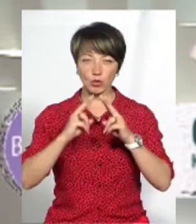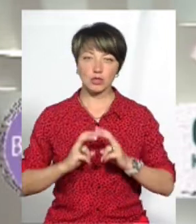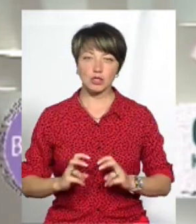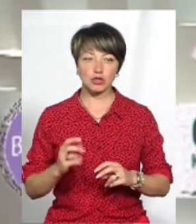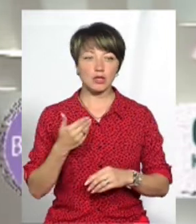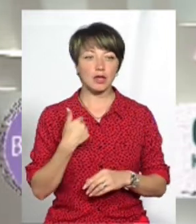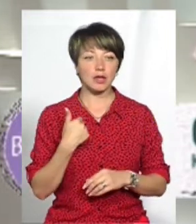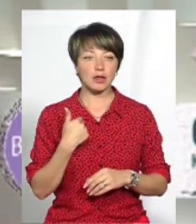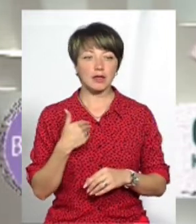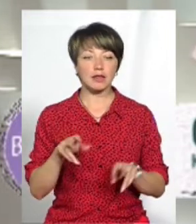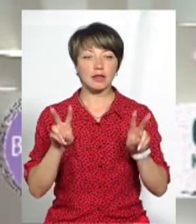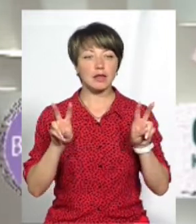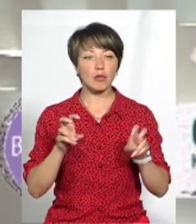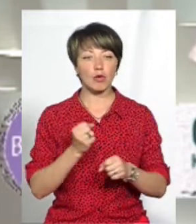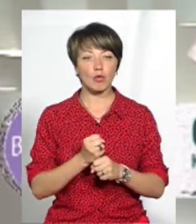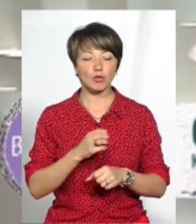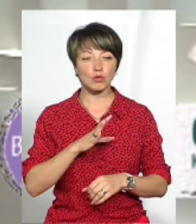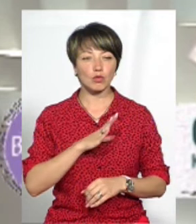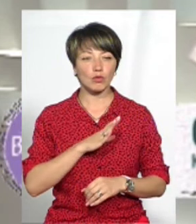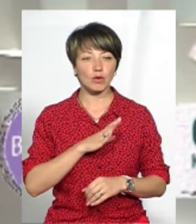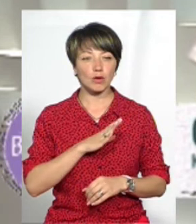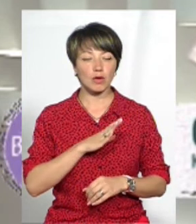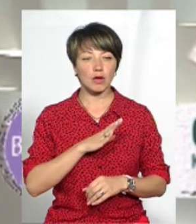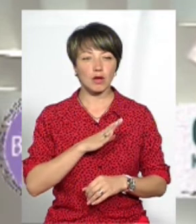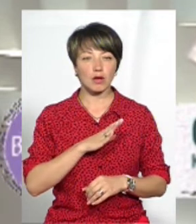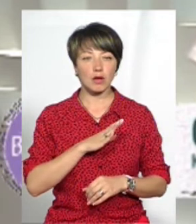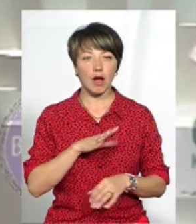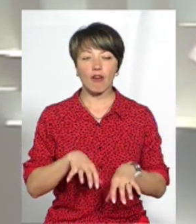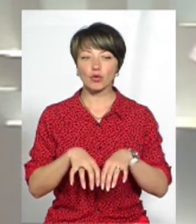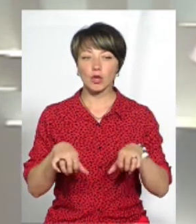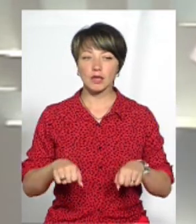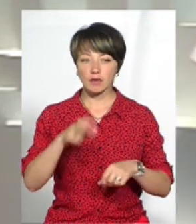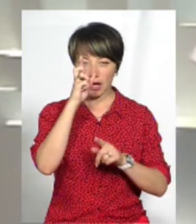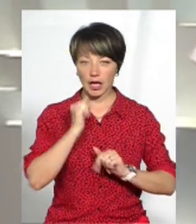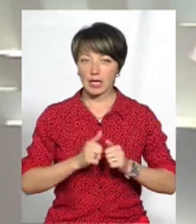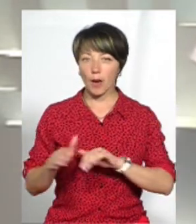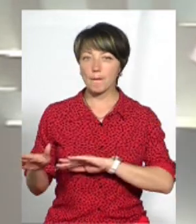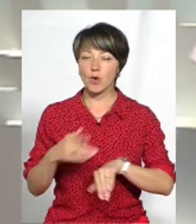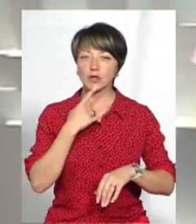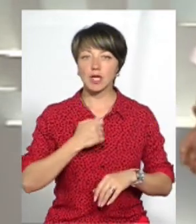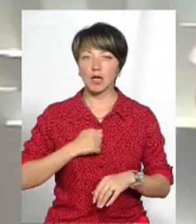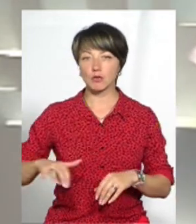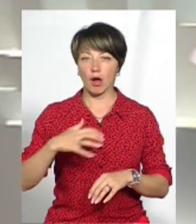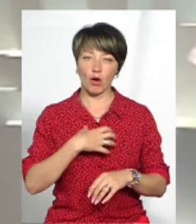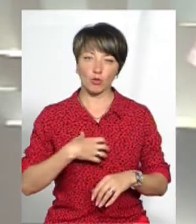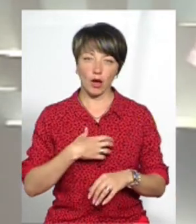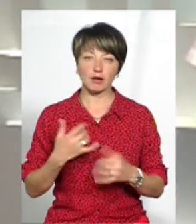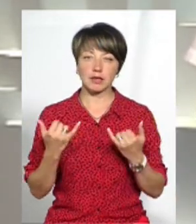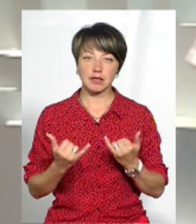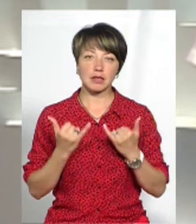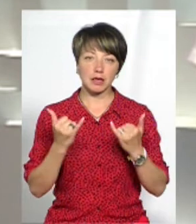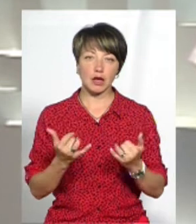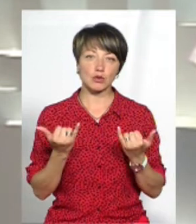дослідження темою моєї роботи був авторитаризм в країнах пострадянського простору, що є актуальним, власне, і